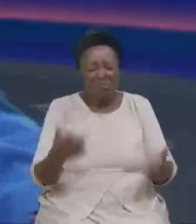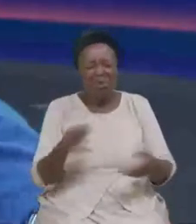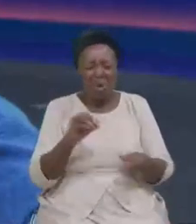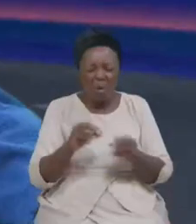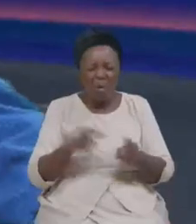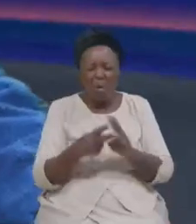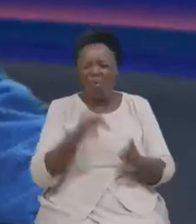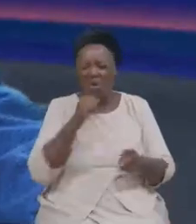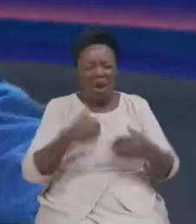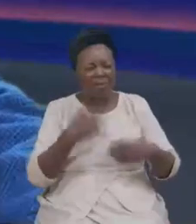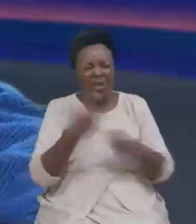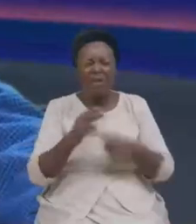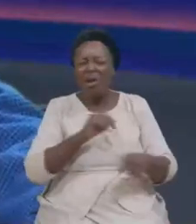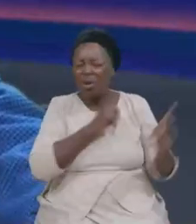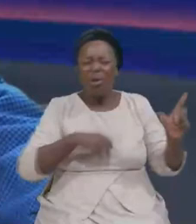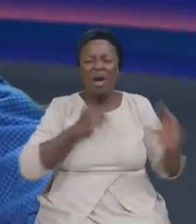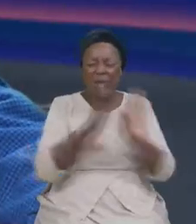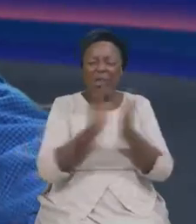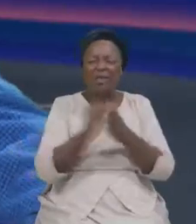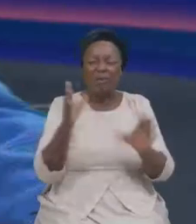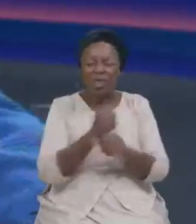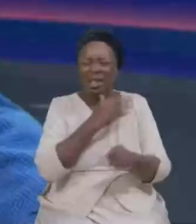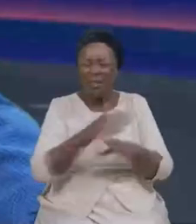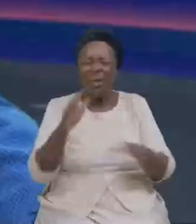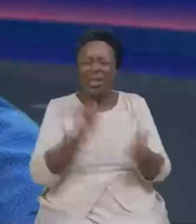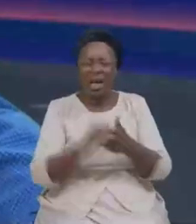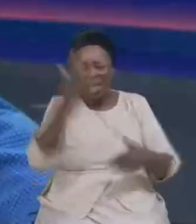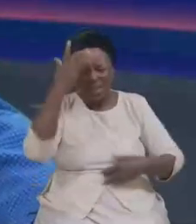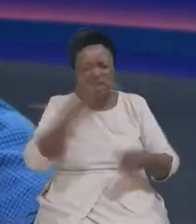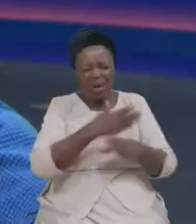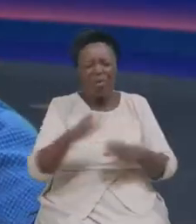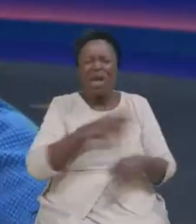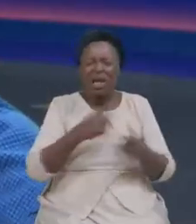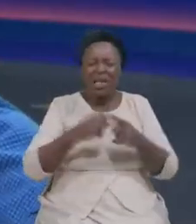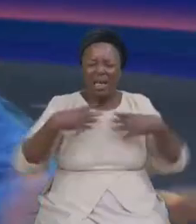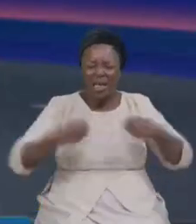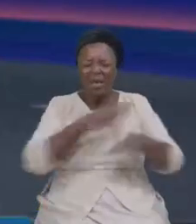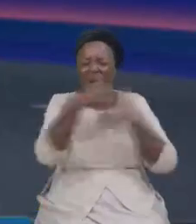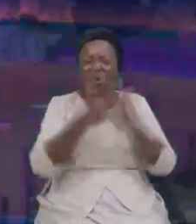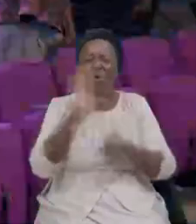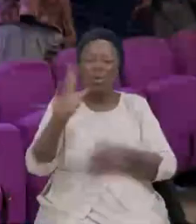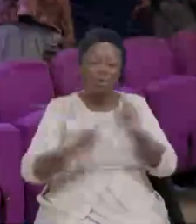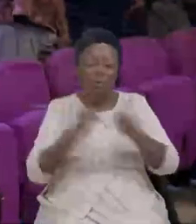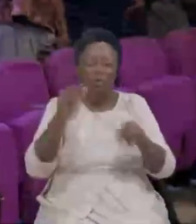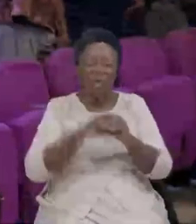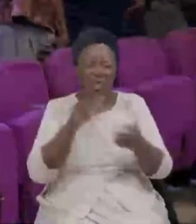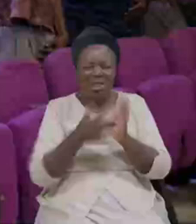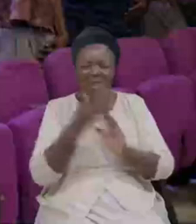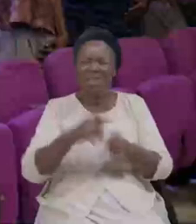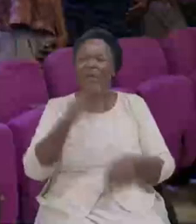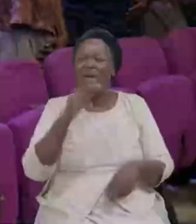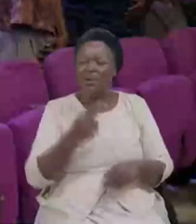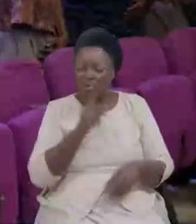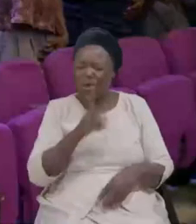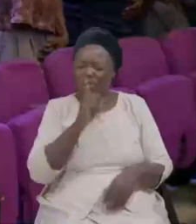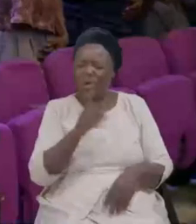prie, ôte toutes ces maladies, guéris ton peuple au nom de Jésus. Tous ceux qui sont à la radio, à la télévision,